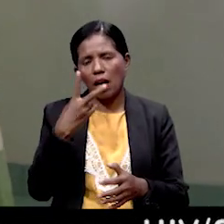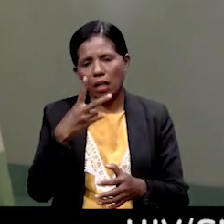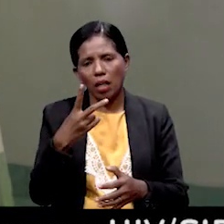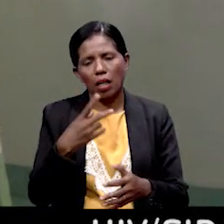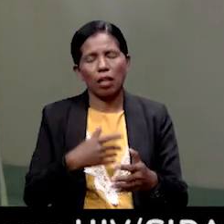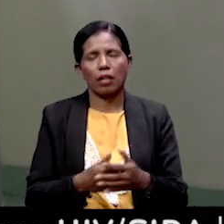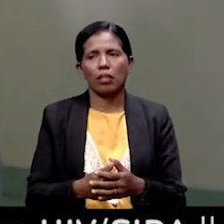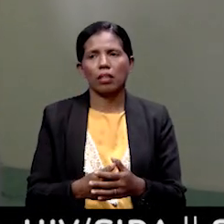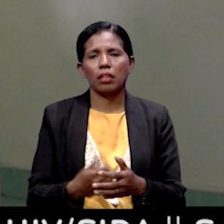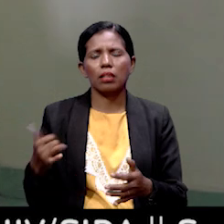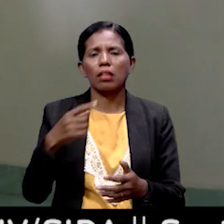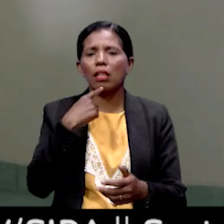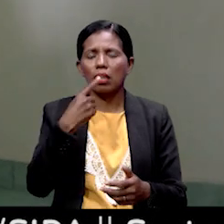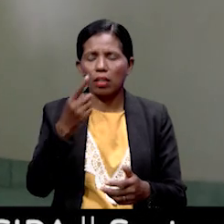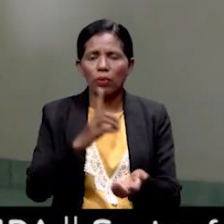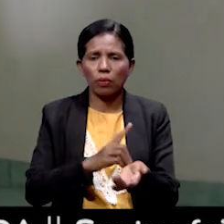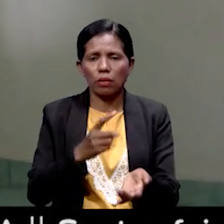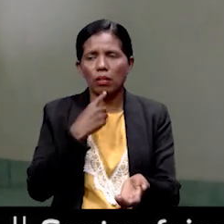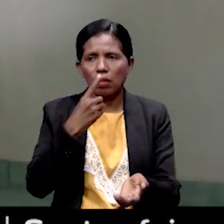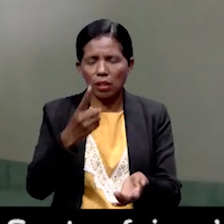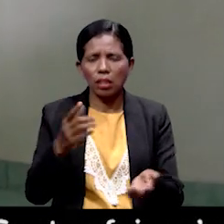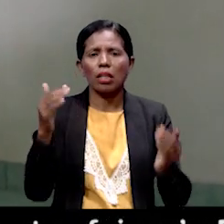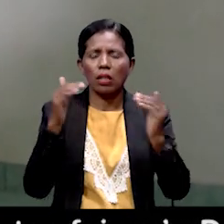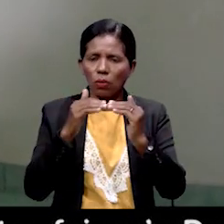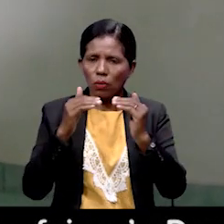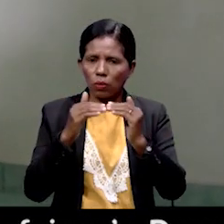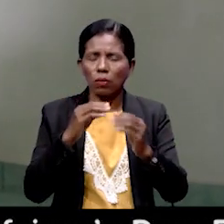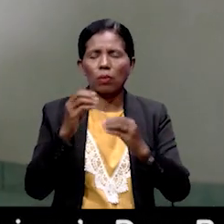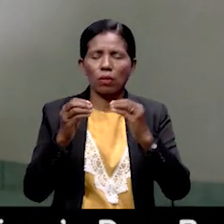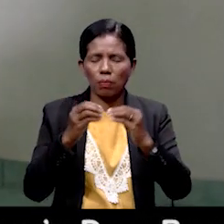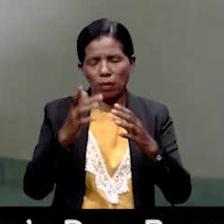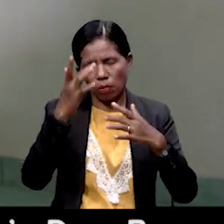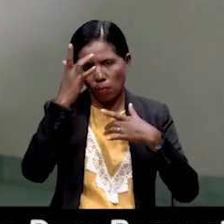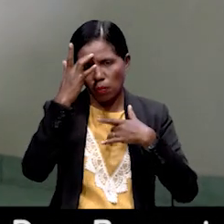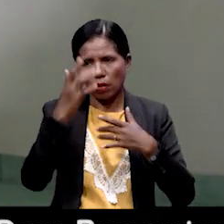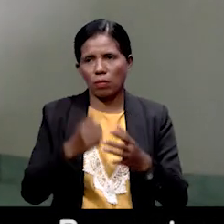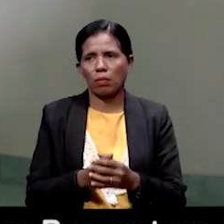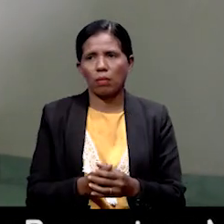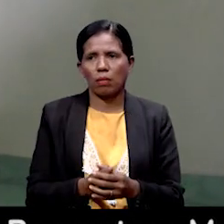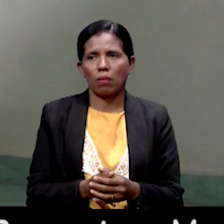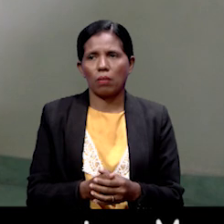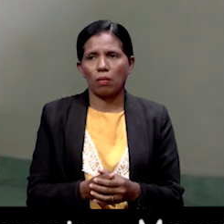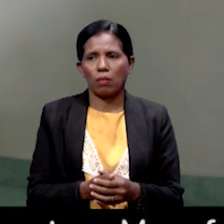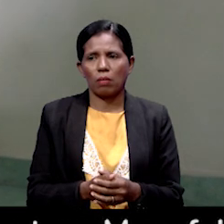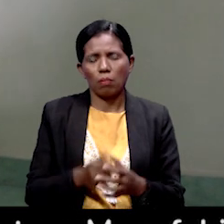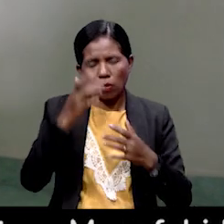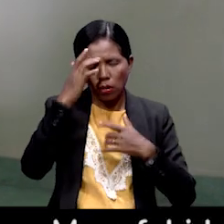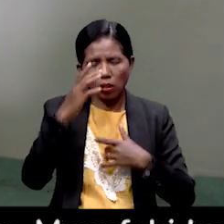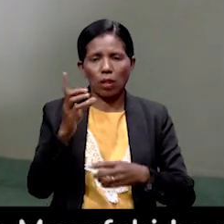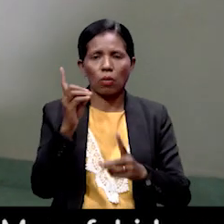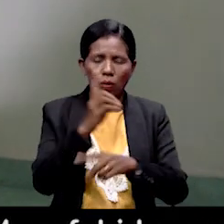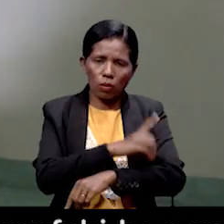bisnis sir diang sir si encontro kona bane moras ni ini moras ni terlalu sebot terlalu